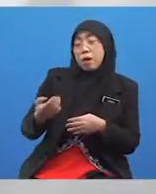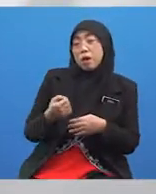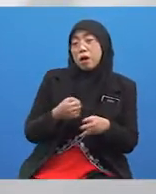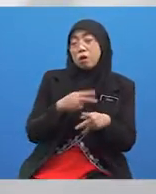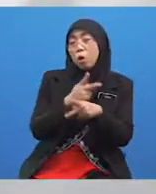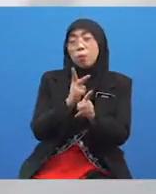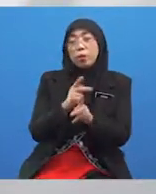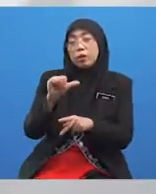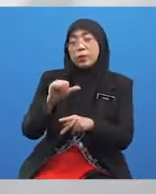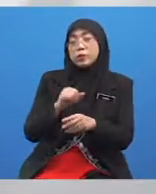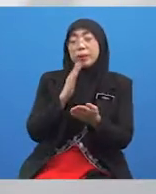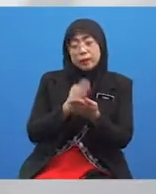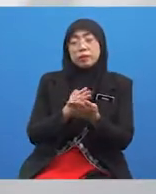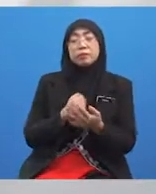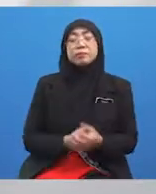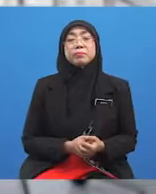tersebut.